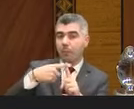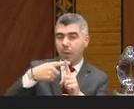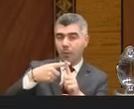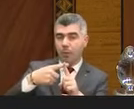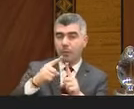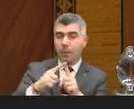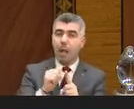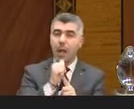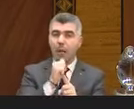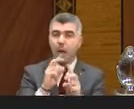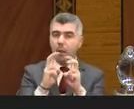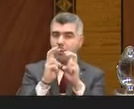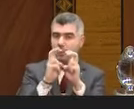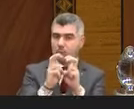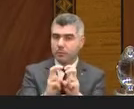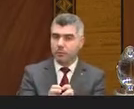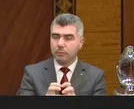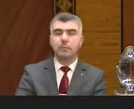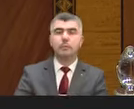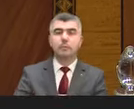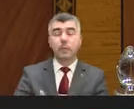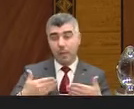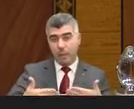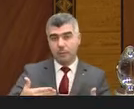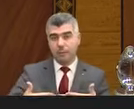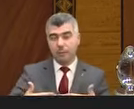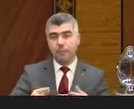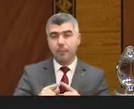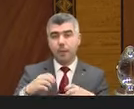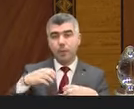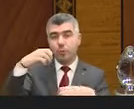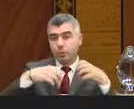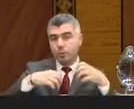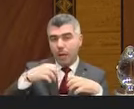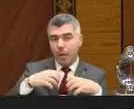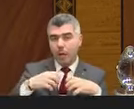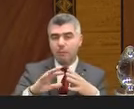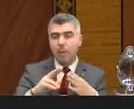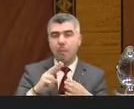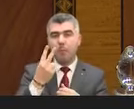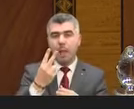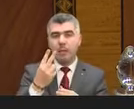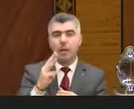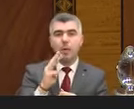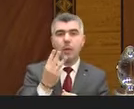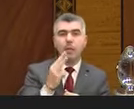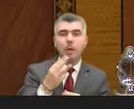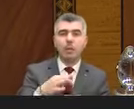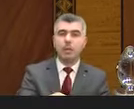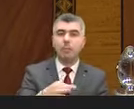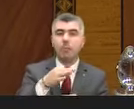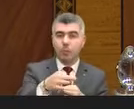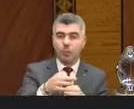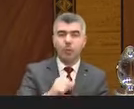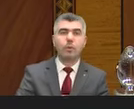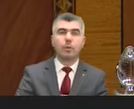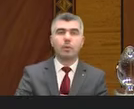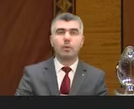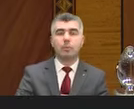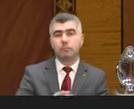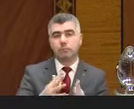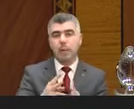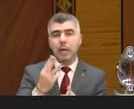مائي كبير. فالحد الآن بلغت التساقطات المطرية 233 ملم بواحد التراجع